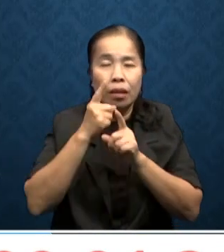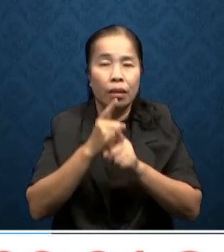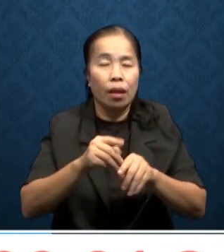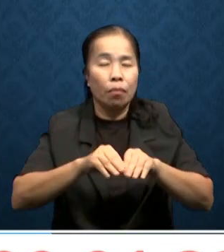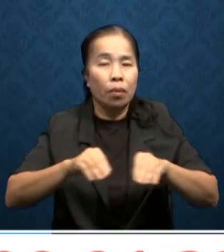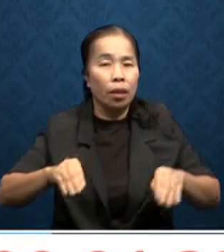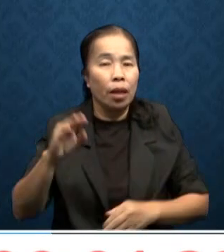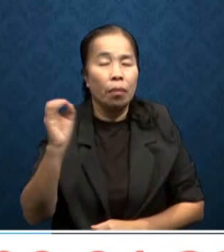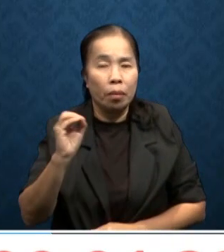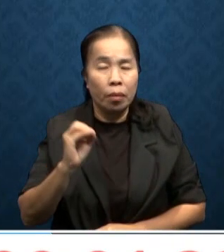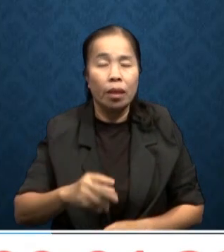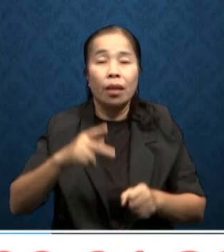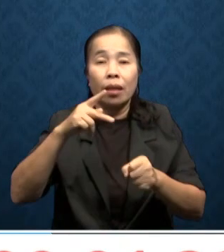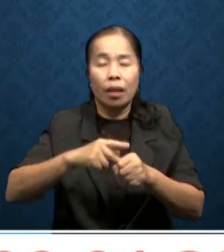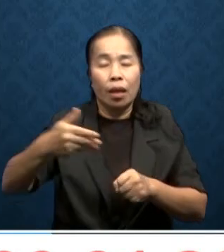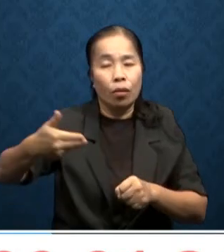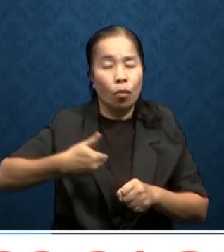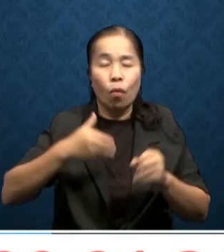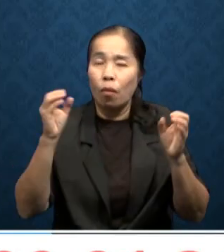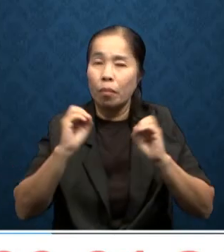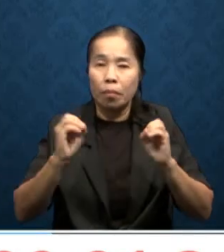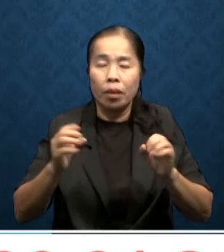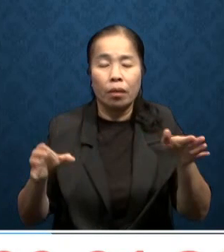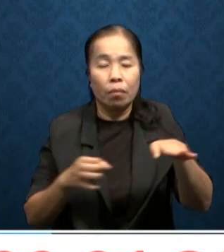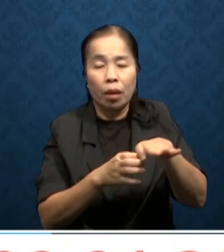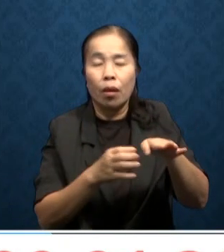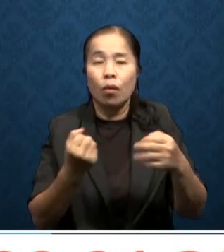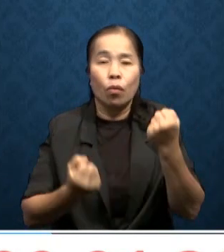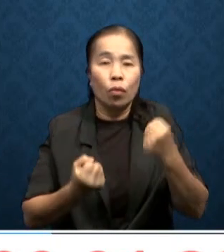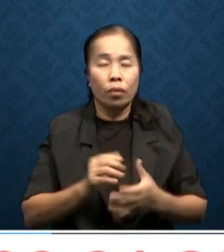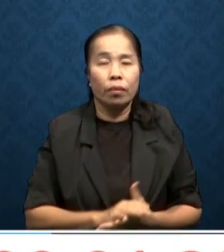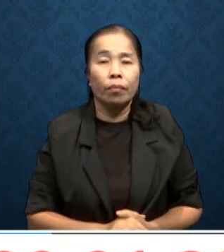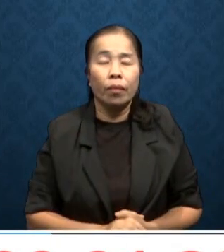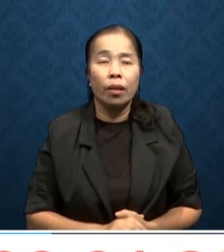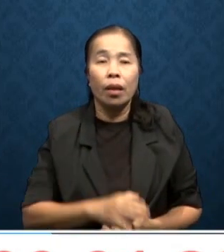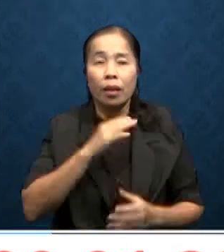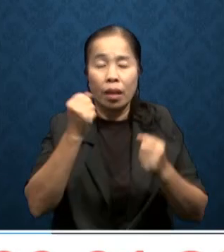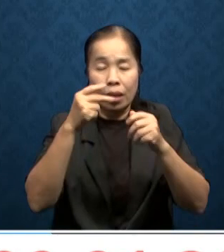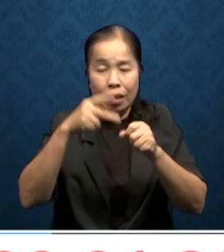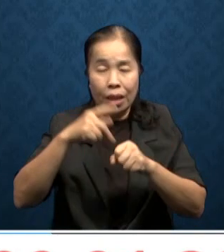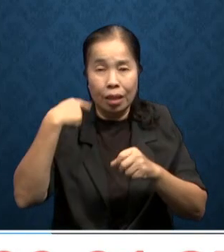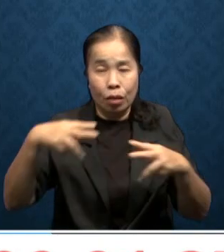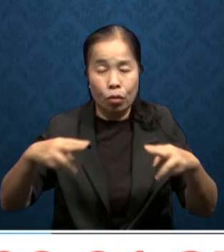อนุญาตนะครับต่อครับการใช้ ถังบบ นี้ ไม่ ใช่ เฉพาะ